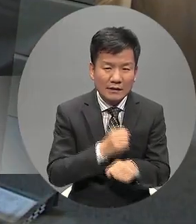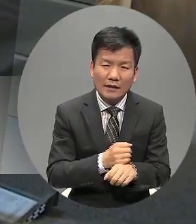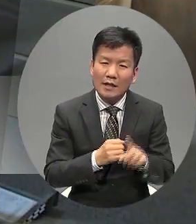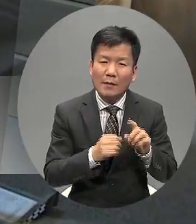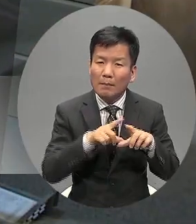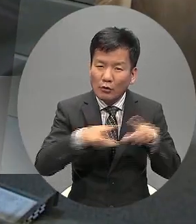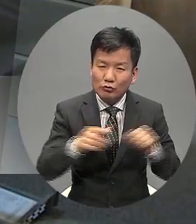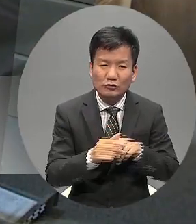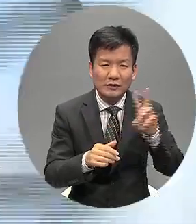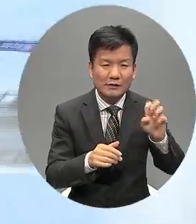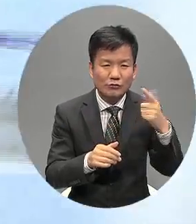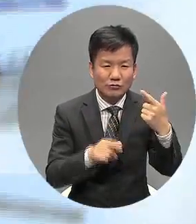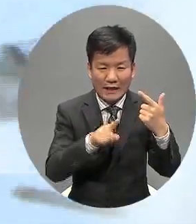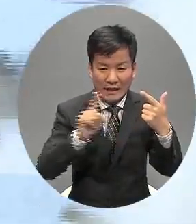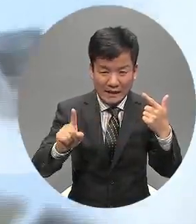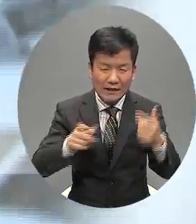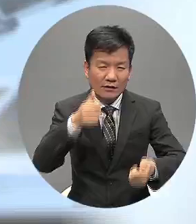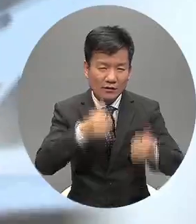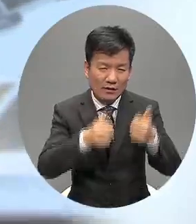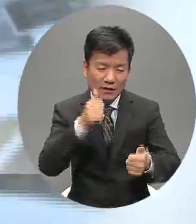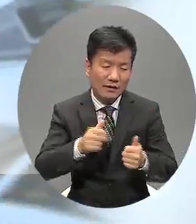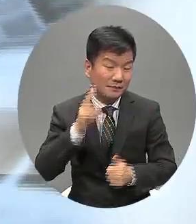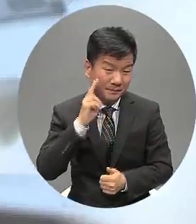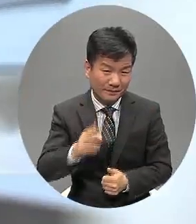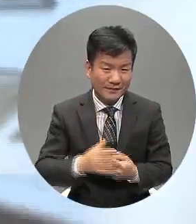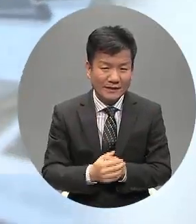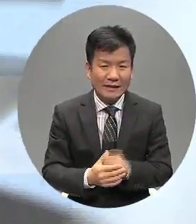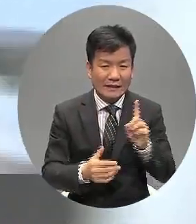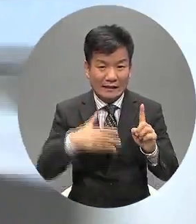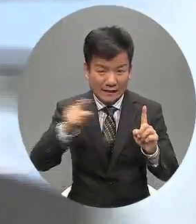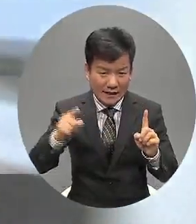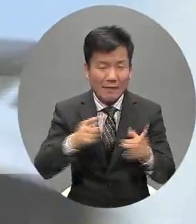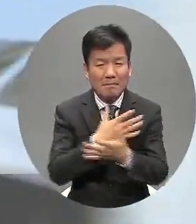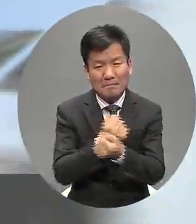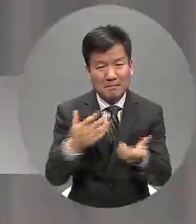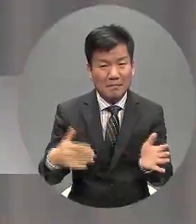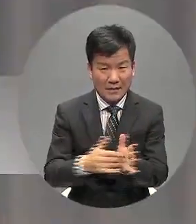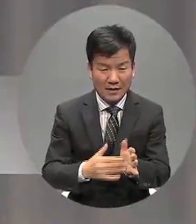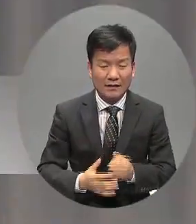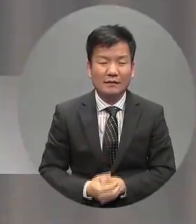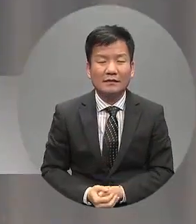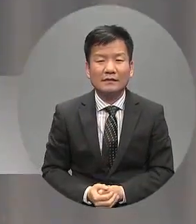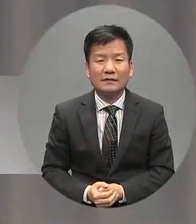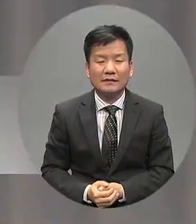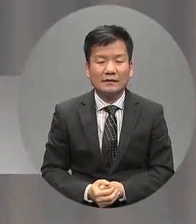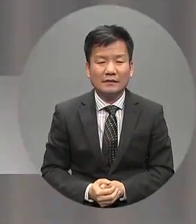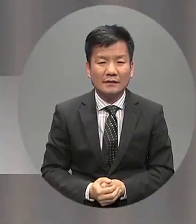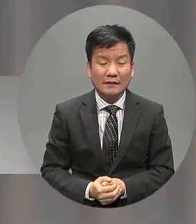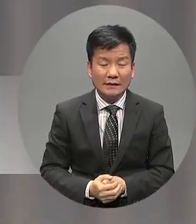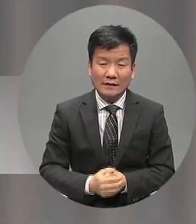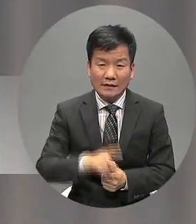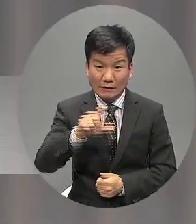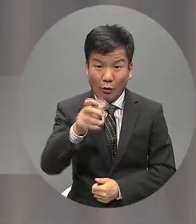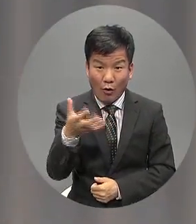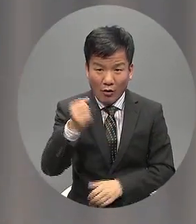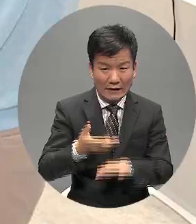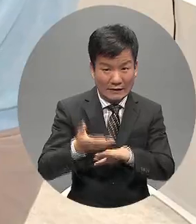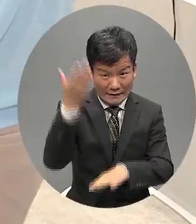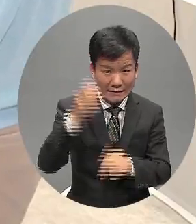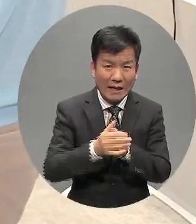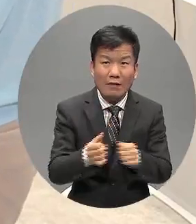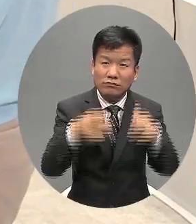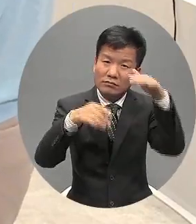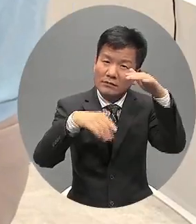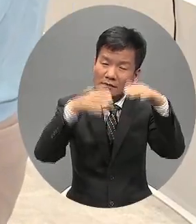평균 26.2대 1로 청약자가 몰리면서 1차 마감됐습니다. 분양가 15억 원이 넘는